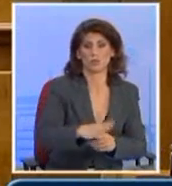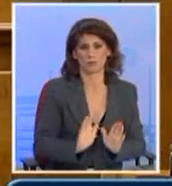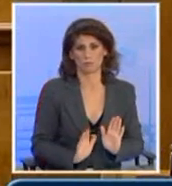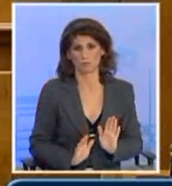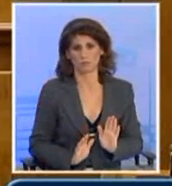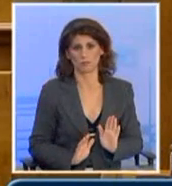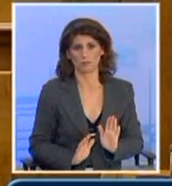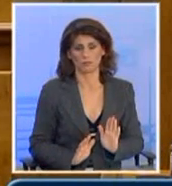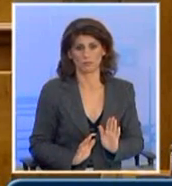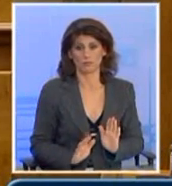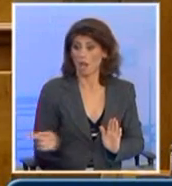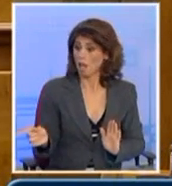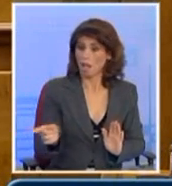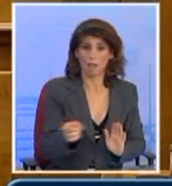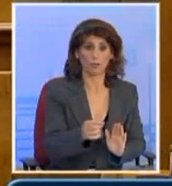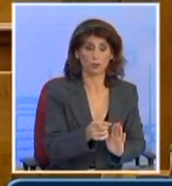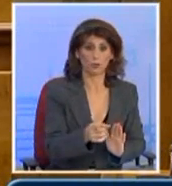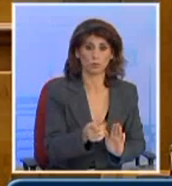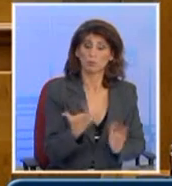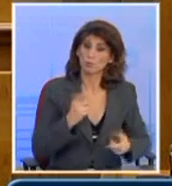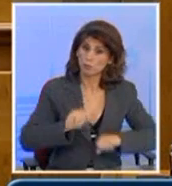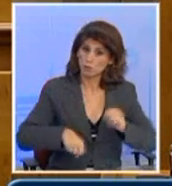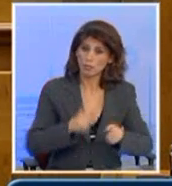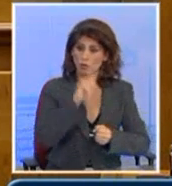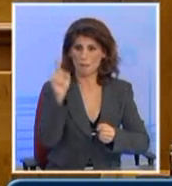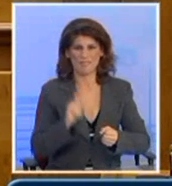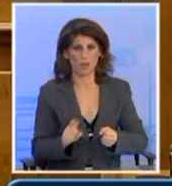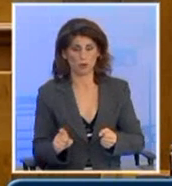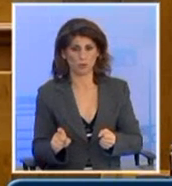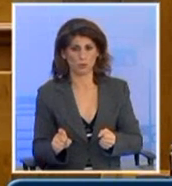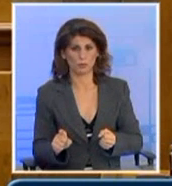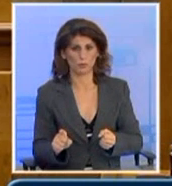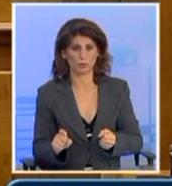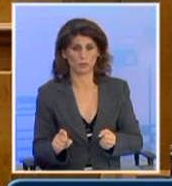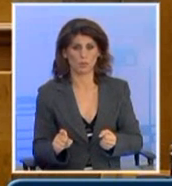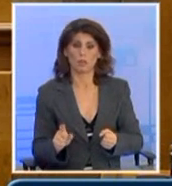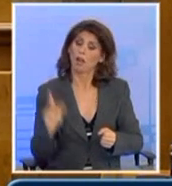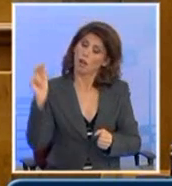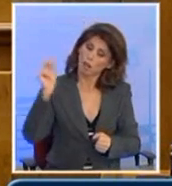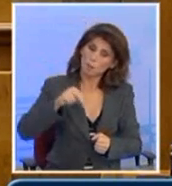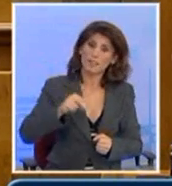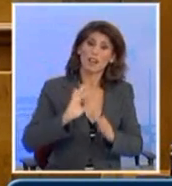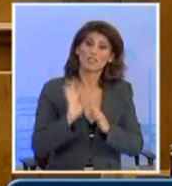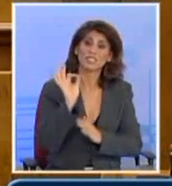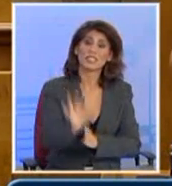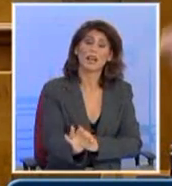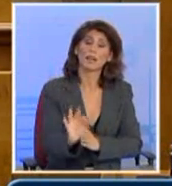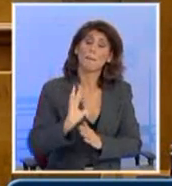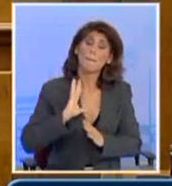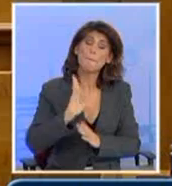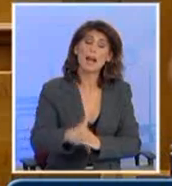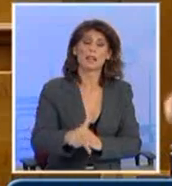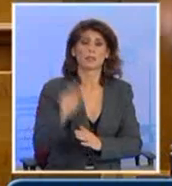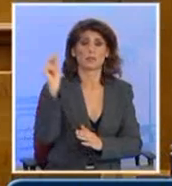Αυτούς που προσπαθούν να επιβιώσουν Η εκμετάλλευση φτάνει μέχρι την εκμετάλλευση,